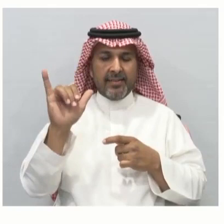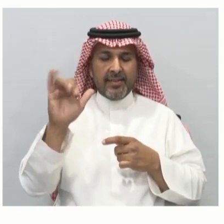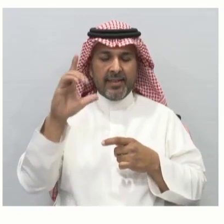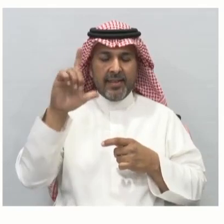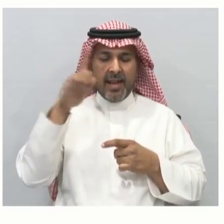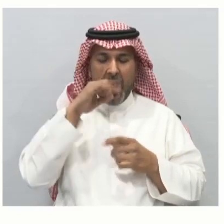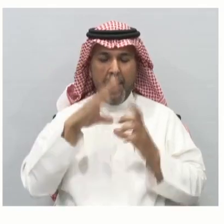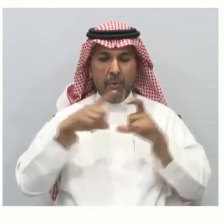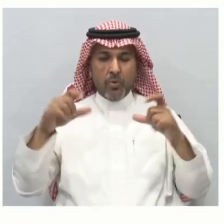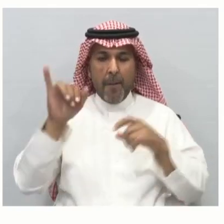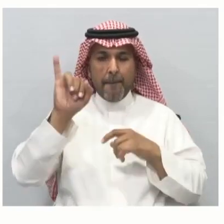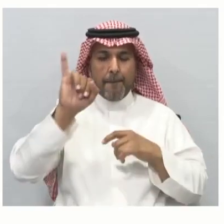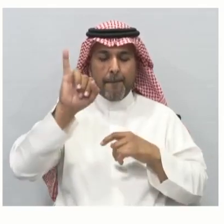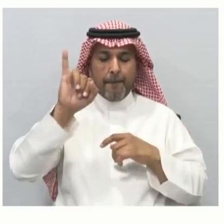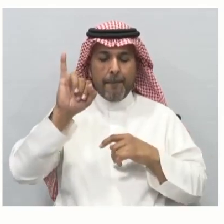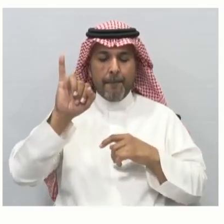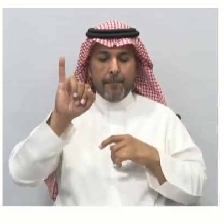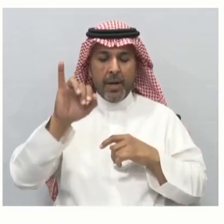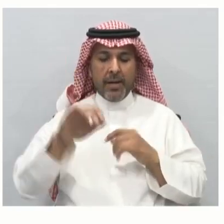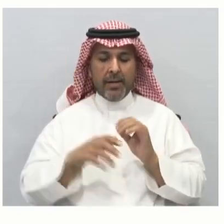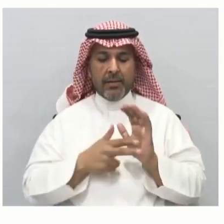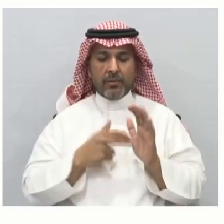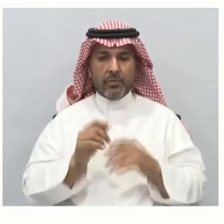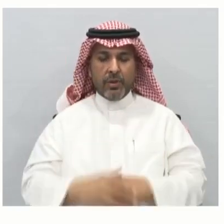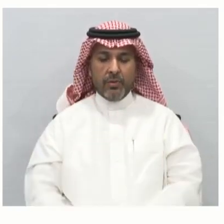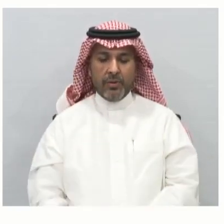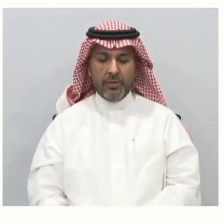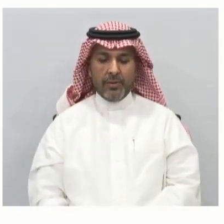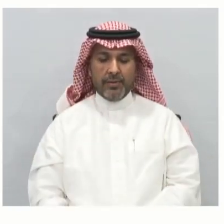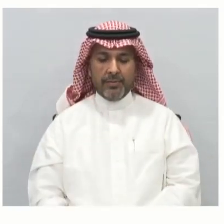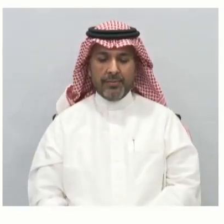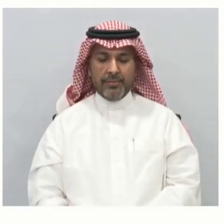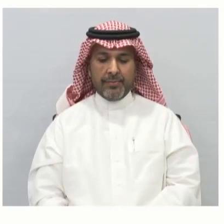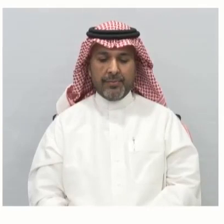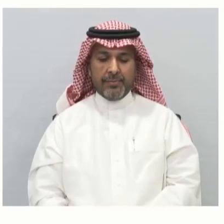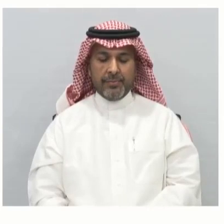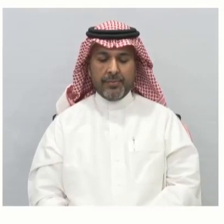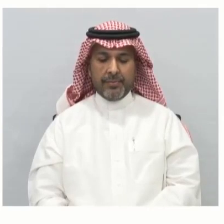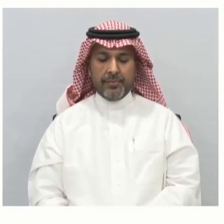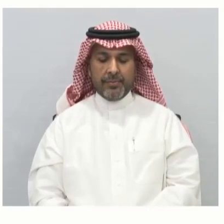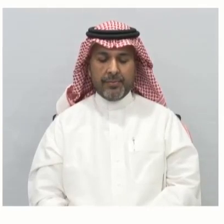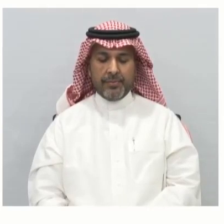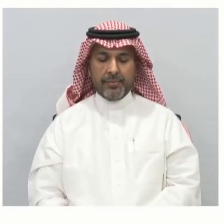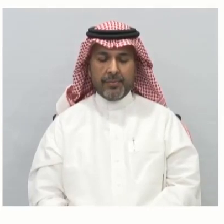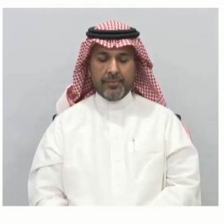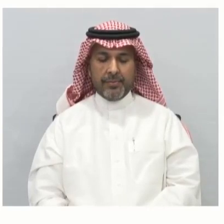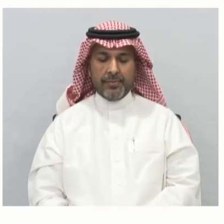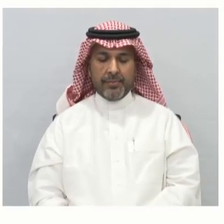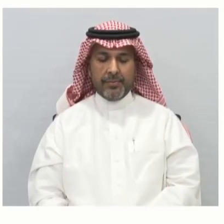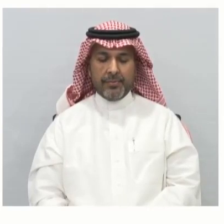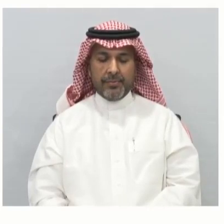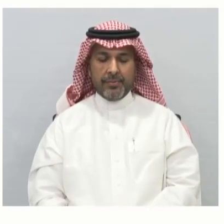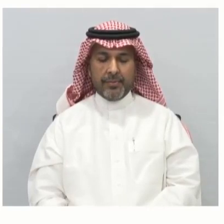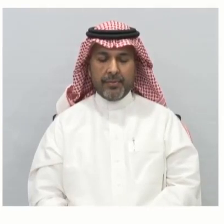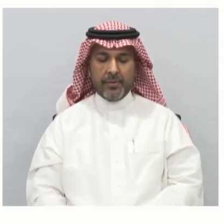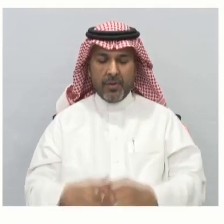علينا احسنتم مساحه المستطيل يساوي حتى اوجد المساحه ما هي المساحه